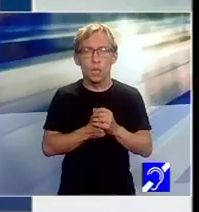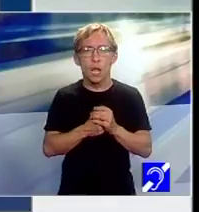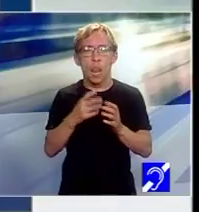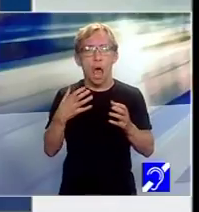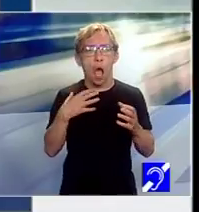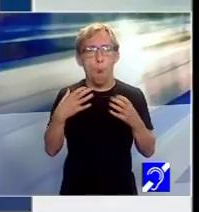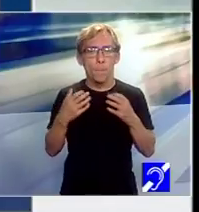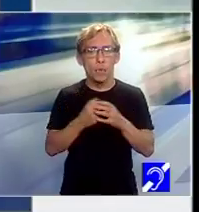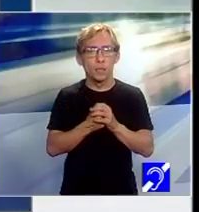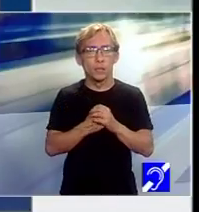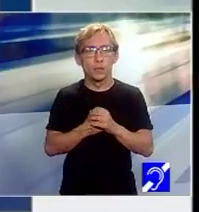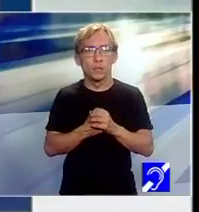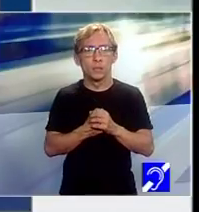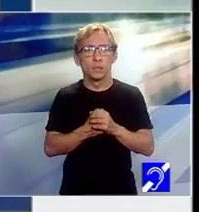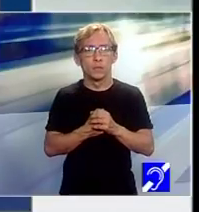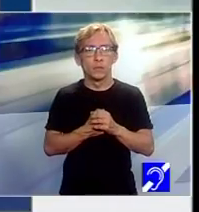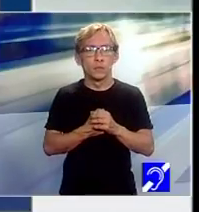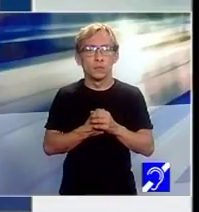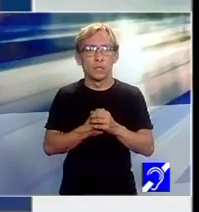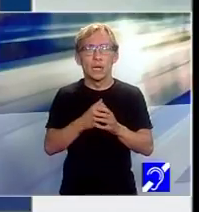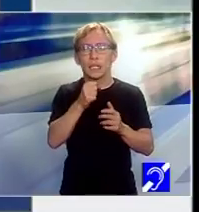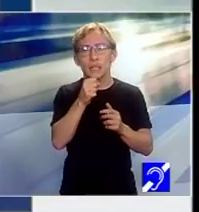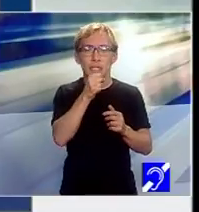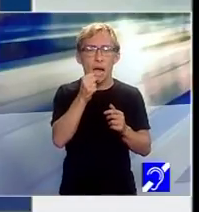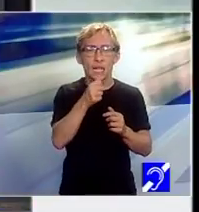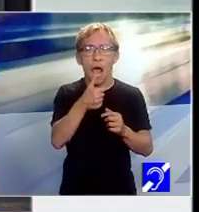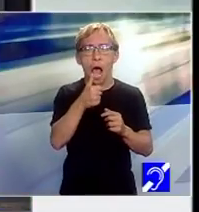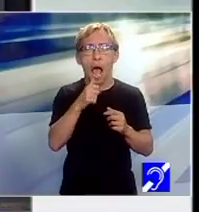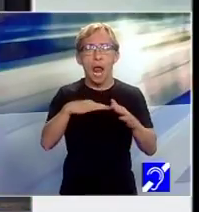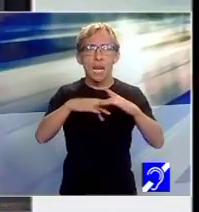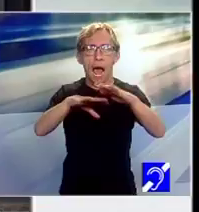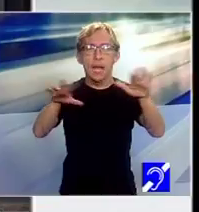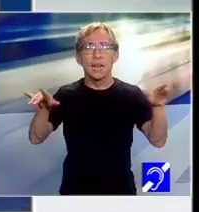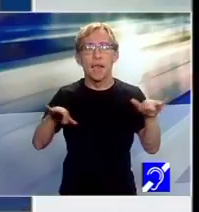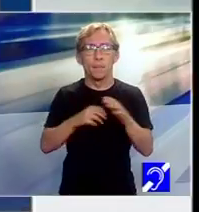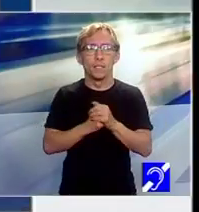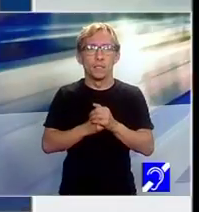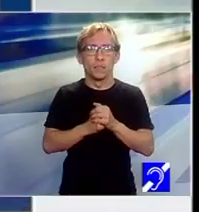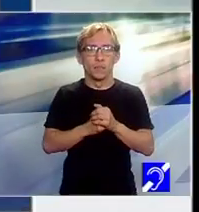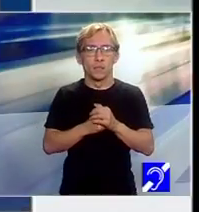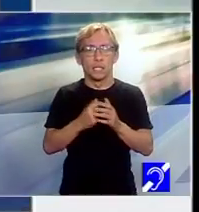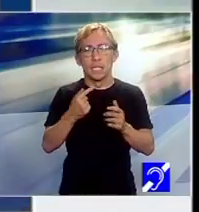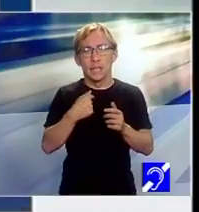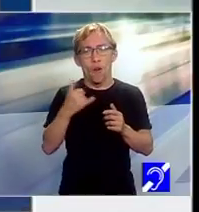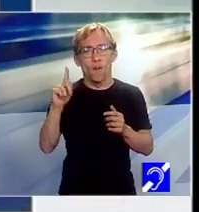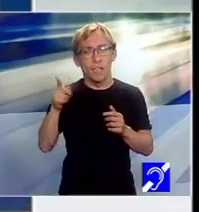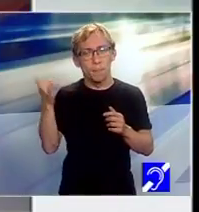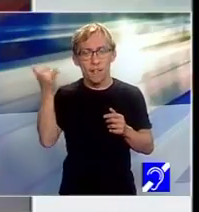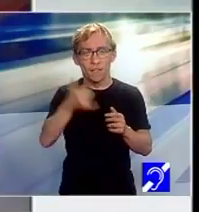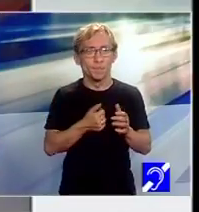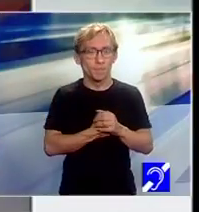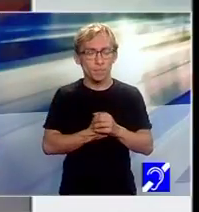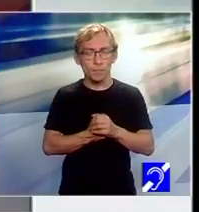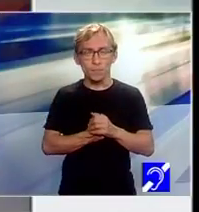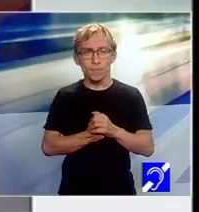operă, dar am trecut într-o seară când cântați afară, în aer liber, v-am auzit, mi-a plăcut și am spus, eu trebuie să revin la operă. Nu odată mi s-a întâmplat,